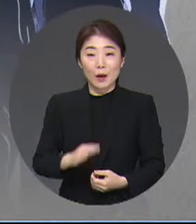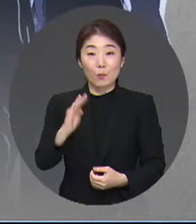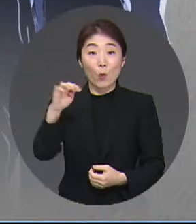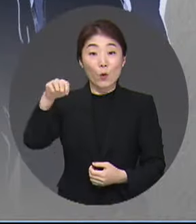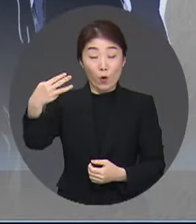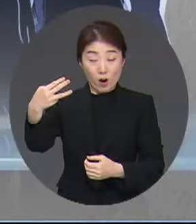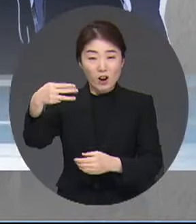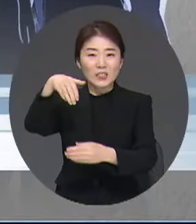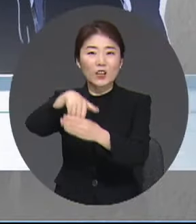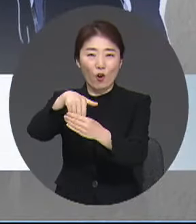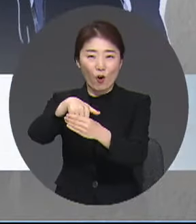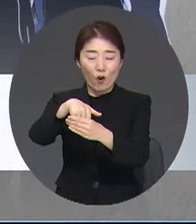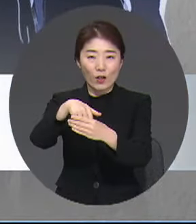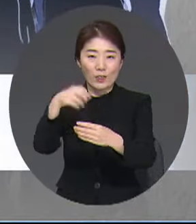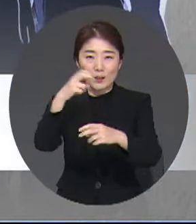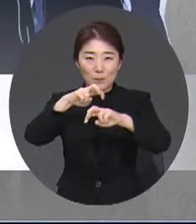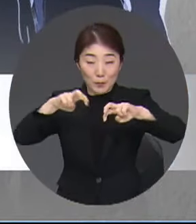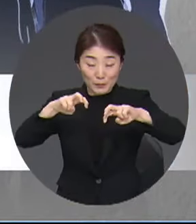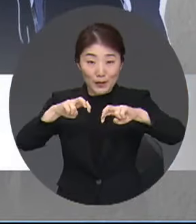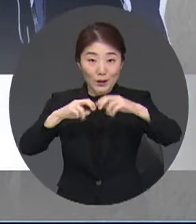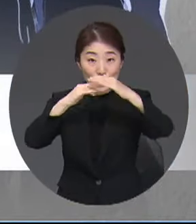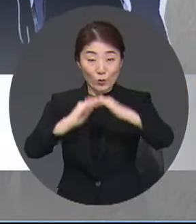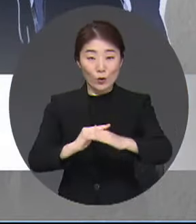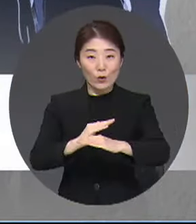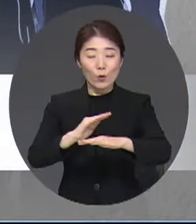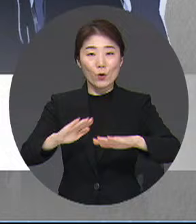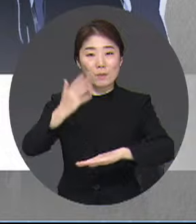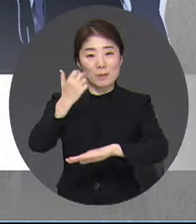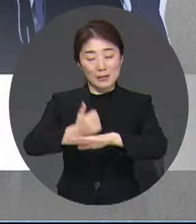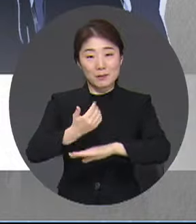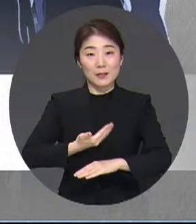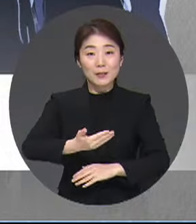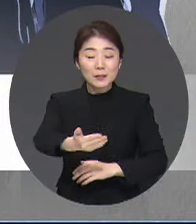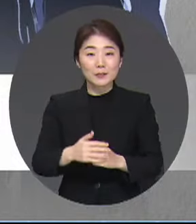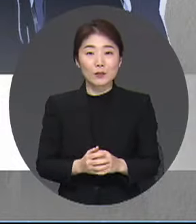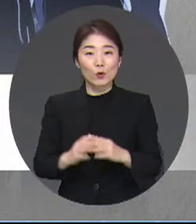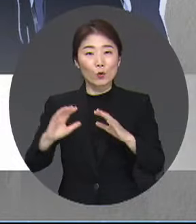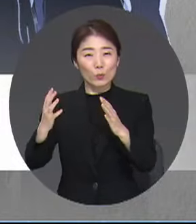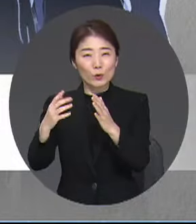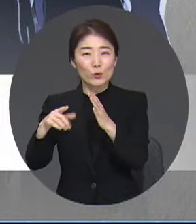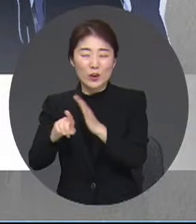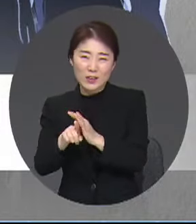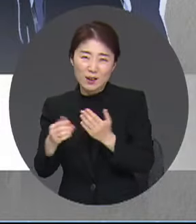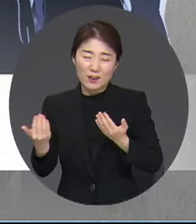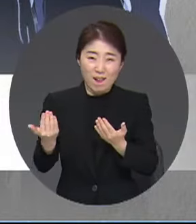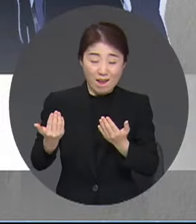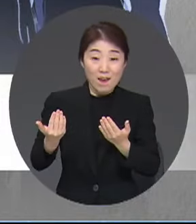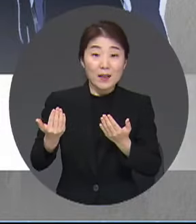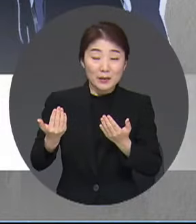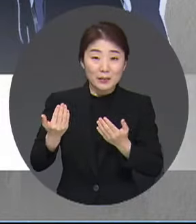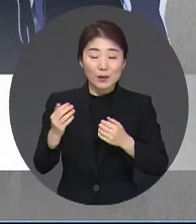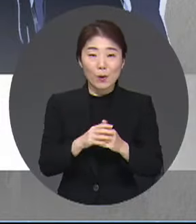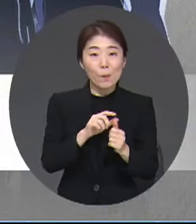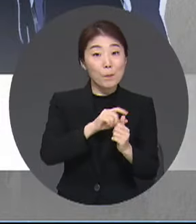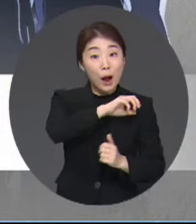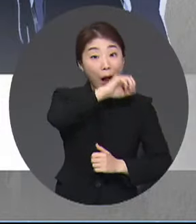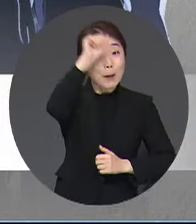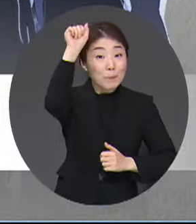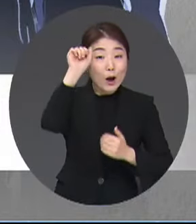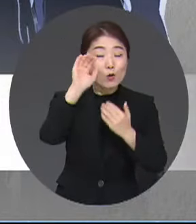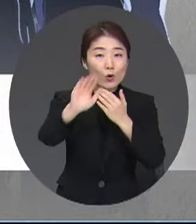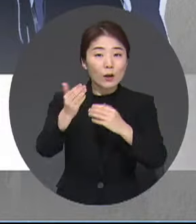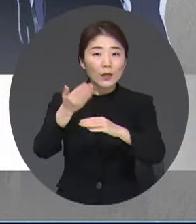재보궐선거 실태를 짚어보는 연속 보도 오늘 마지막 순서입니다. 국민을 위해 일하겠다며 선출직 공무원들이 다른 직에